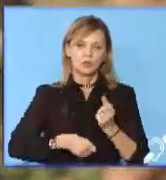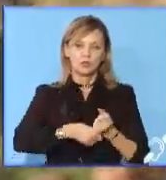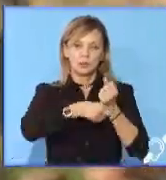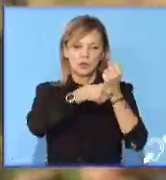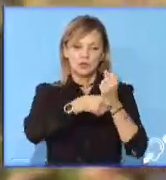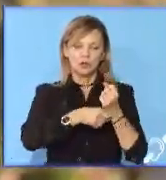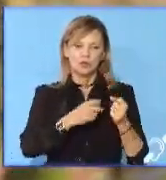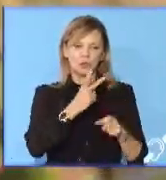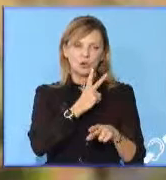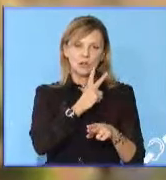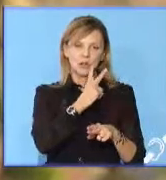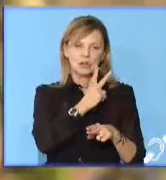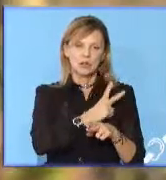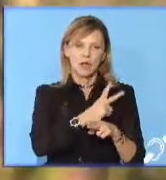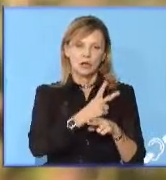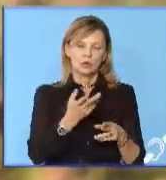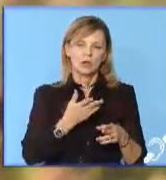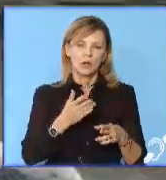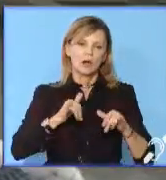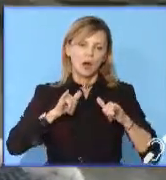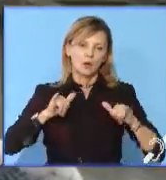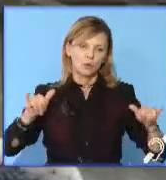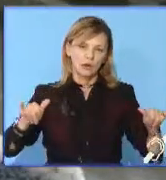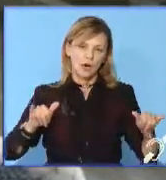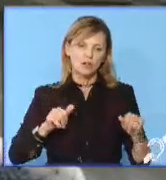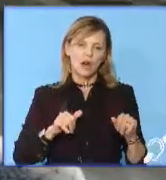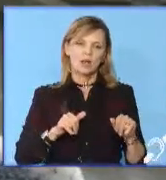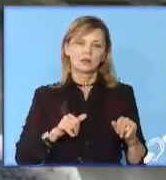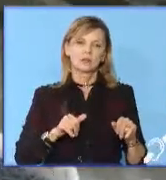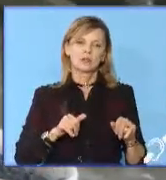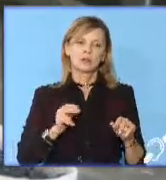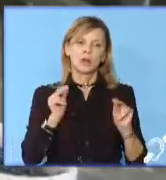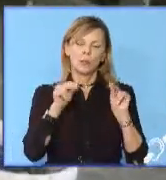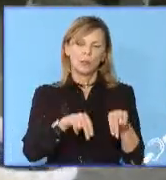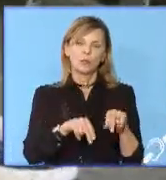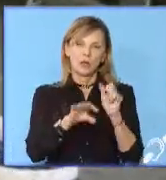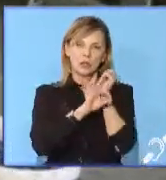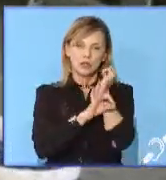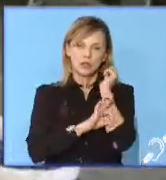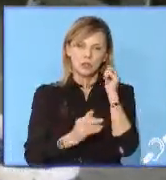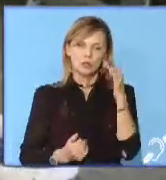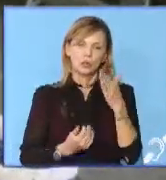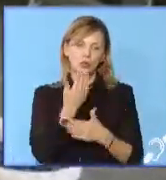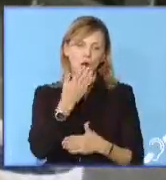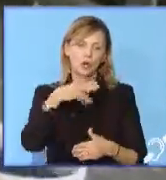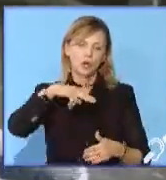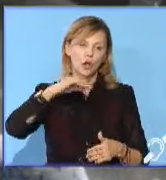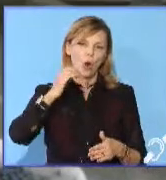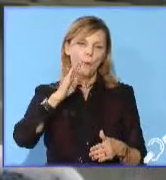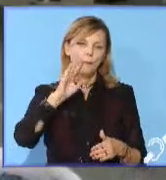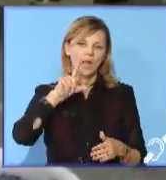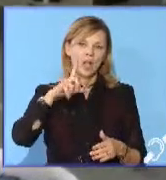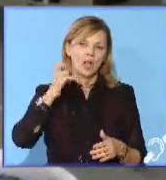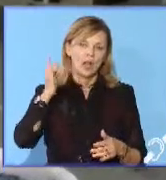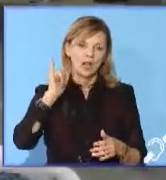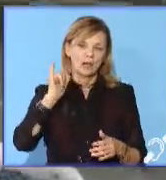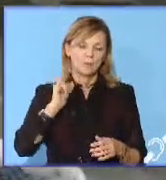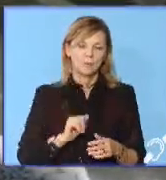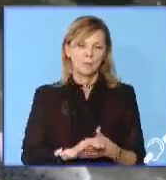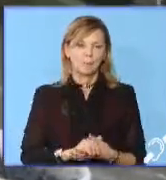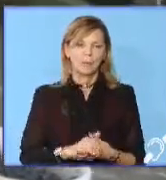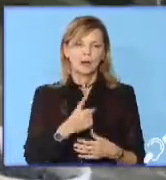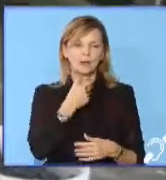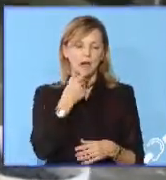statului, care a încurajat reconversia cu soiuri nobile, mult mai rezistente la actualele condiții meteo, dar și mai productive. În anul